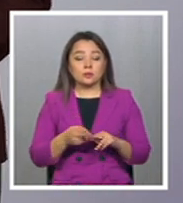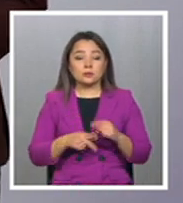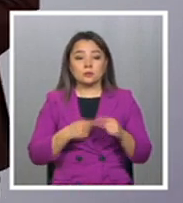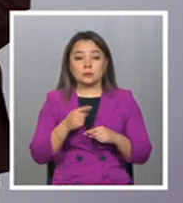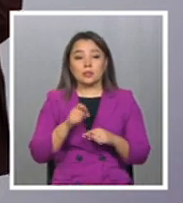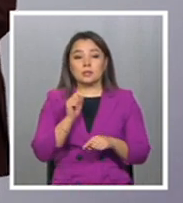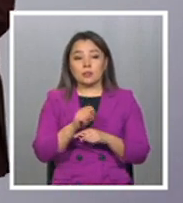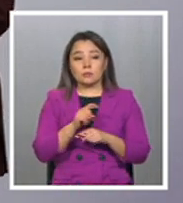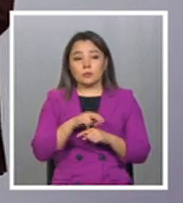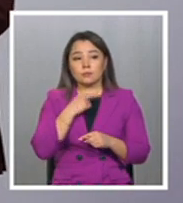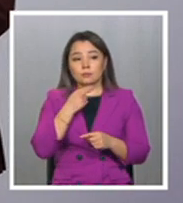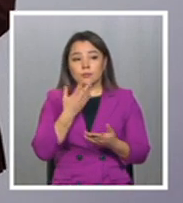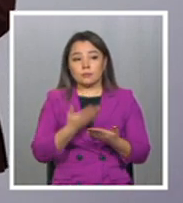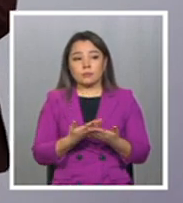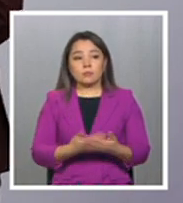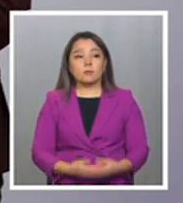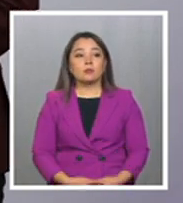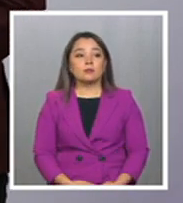тапсырма.